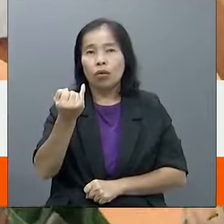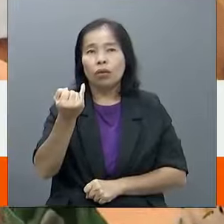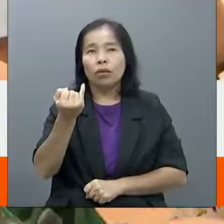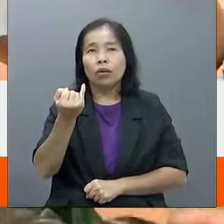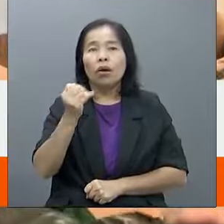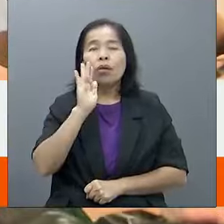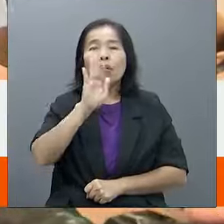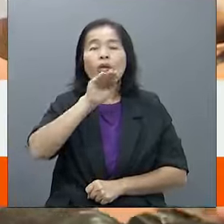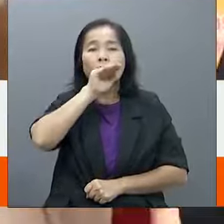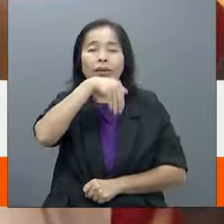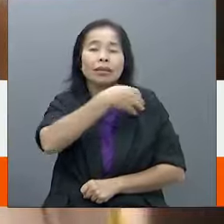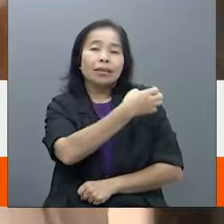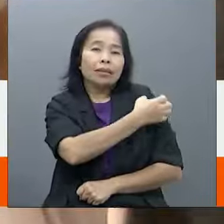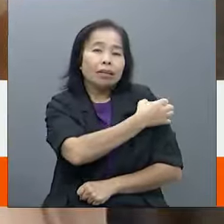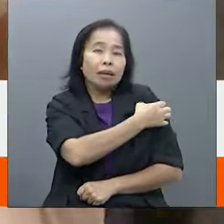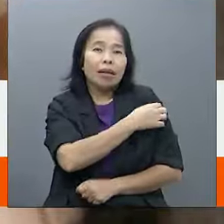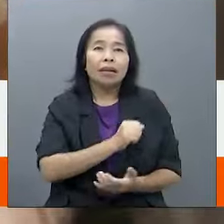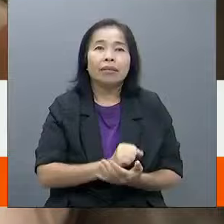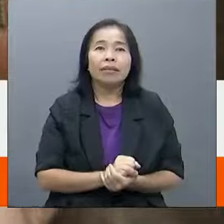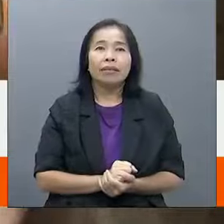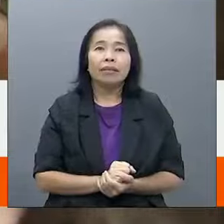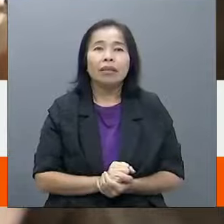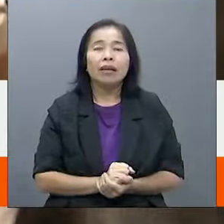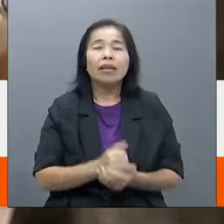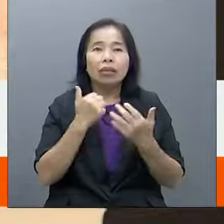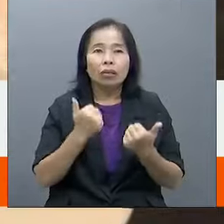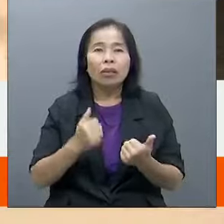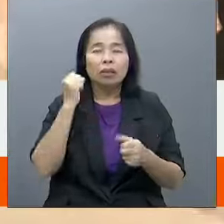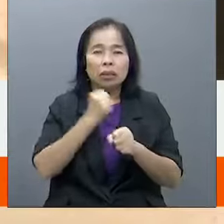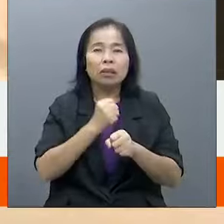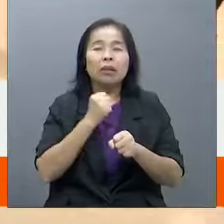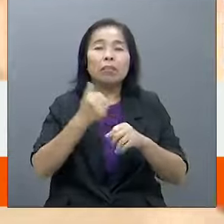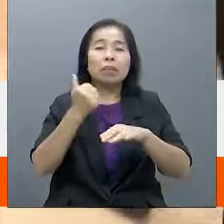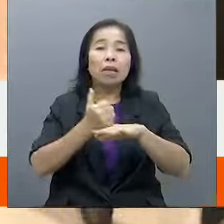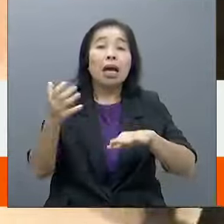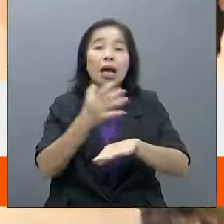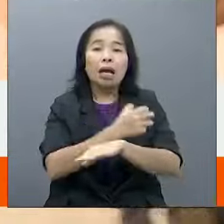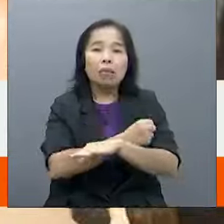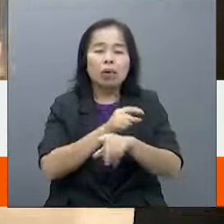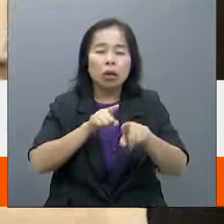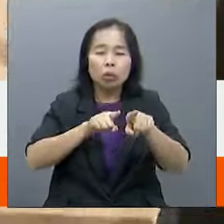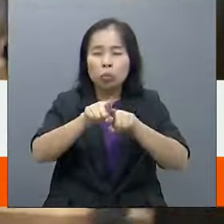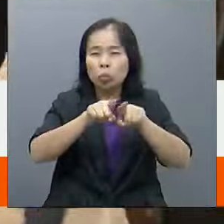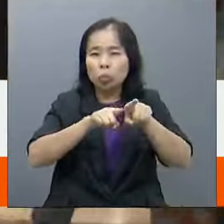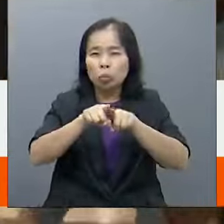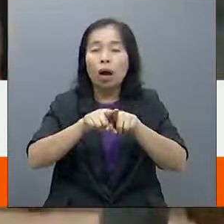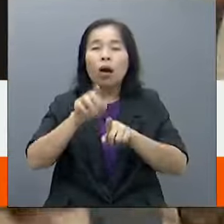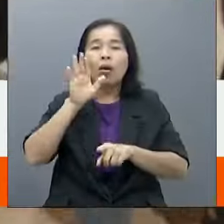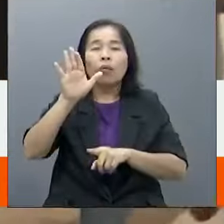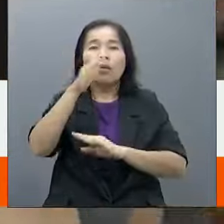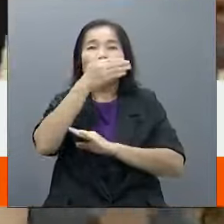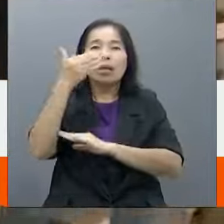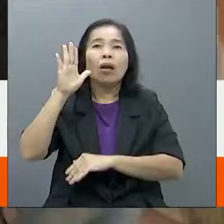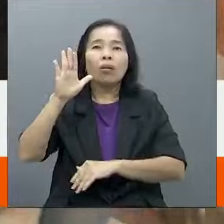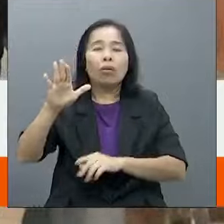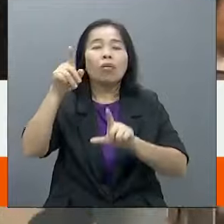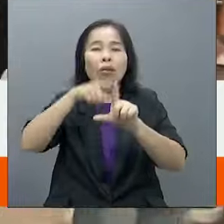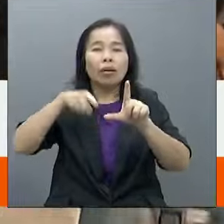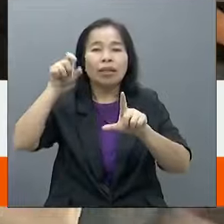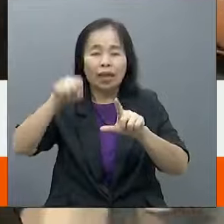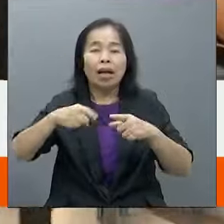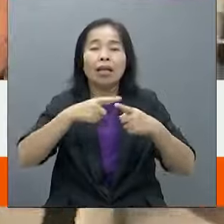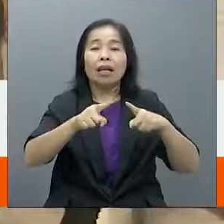ศบาลนะครับก็เห็นได้ชัดว่าตอนนี้มันเหมือนการเมืองคู่ขนานนะครับระดับชาติเนี่ยเป็นของก้าวไกลนะครับขณะที่ระดับท้องถิ่นเพื่อไทย